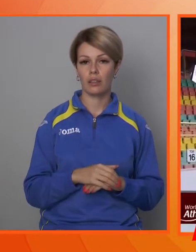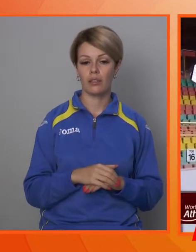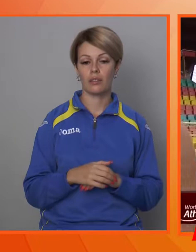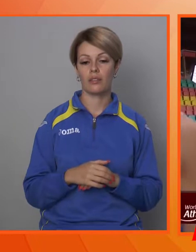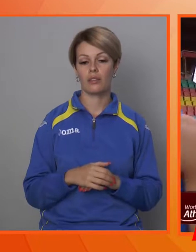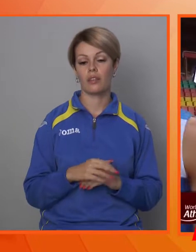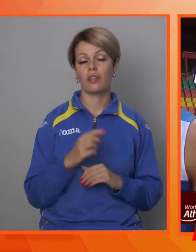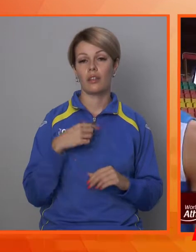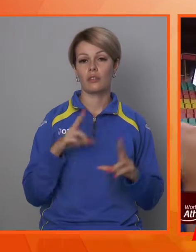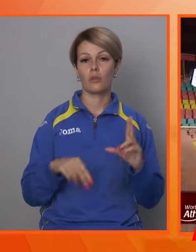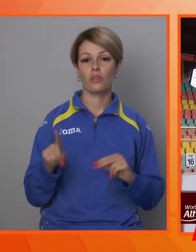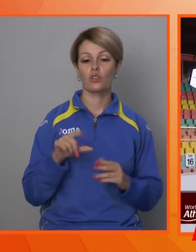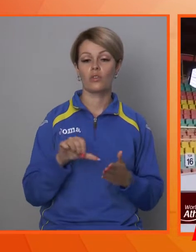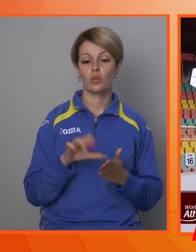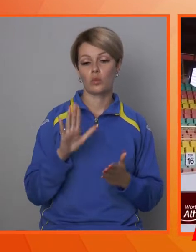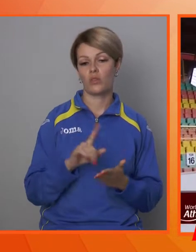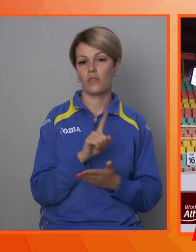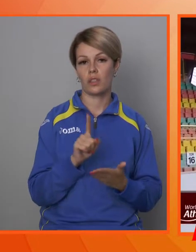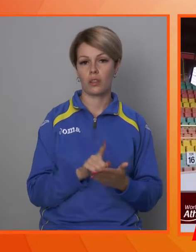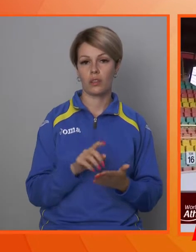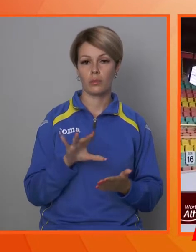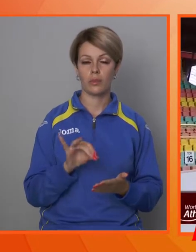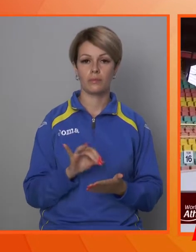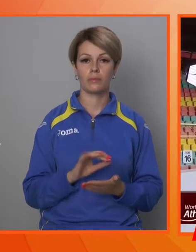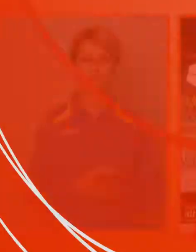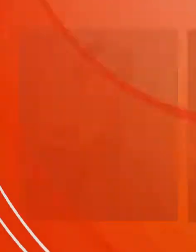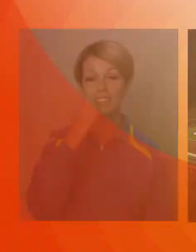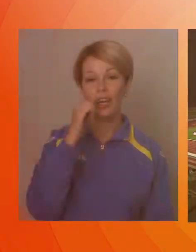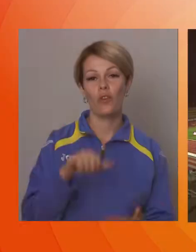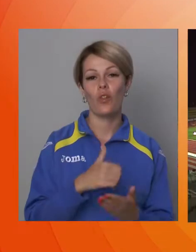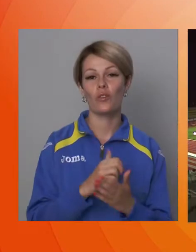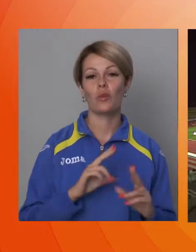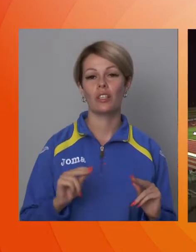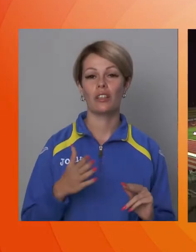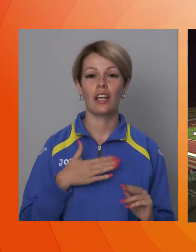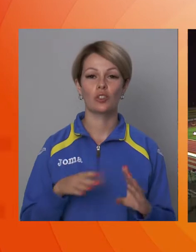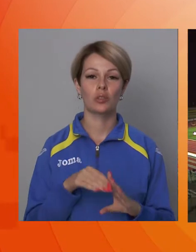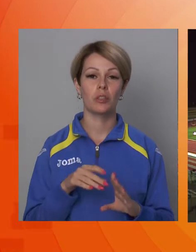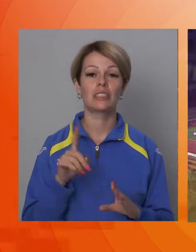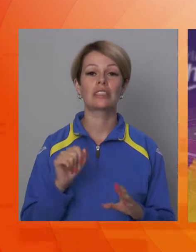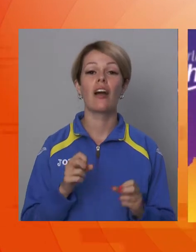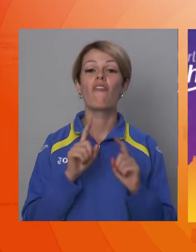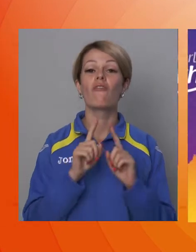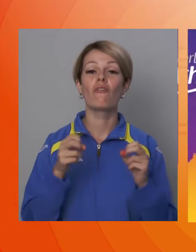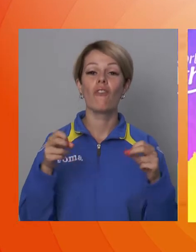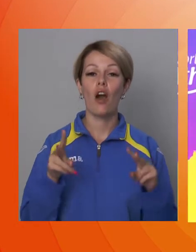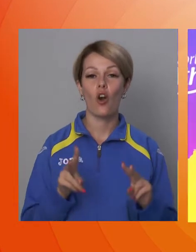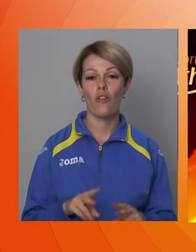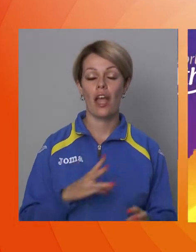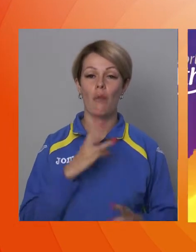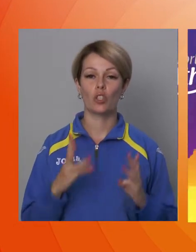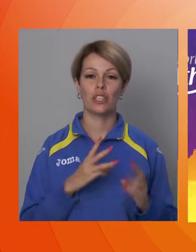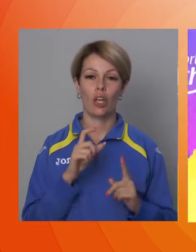азартні, заводні, і я сподіваюся, що виступи будуть далі. Дякуємо головному тренеру нашої збірної за